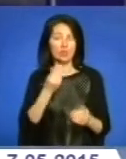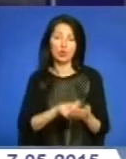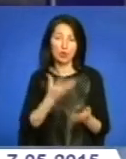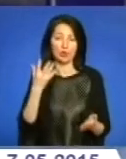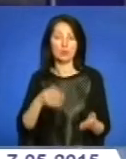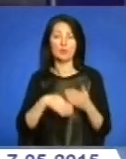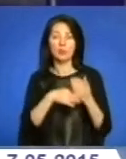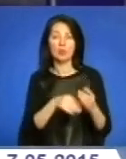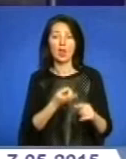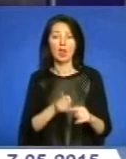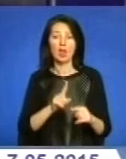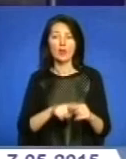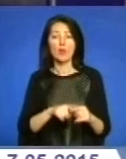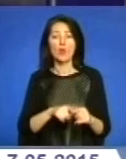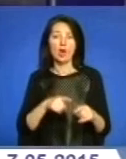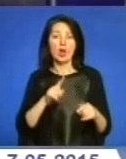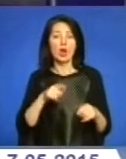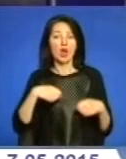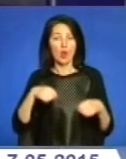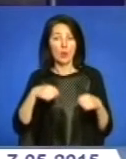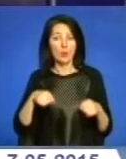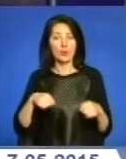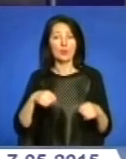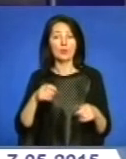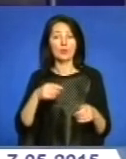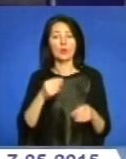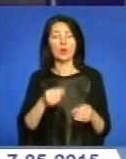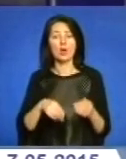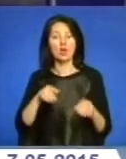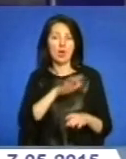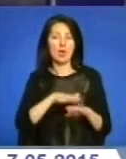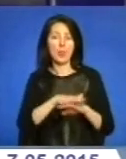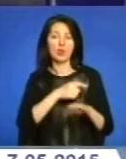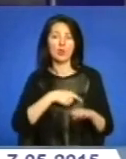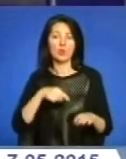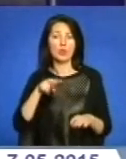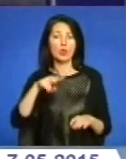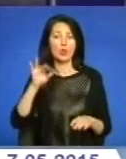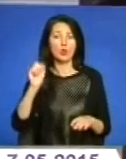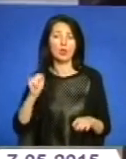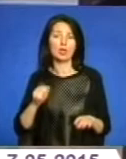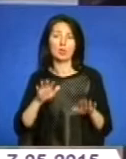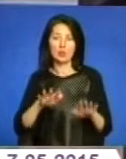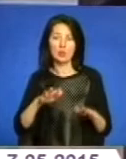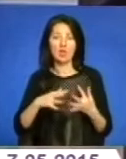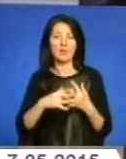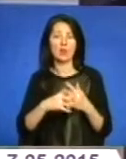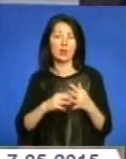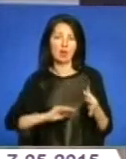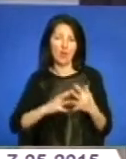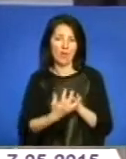у вирішенні проблеми зі збутом молока народний депутат України Микола Люшняк і місцевий аграрій Петро Гац. У селі